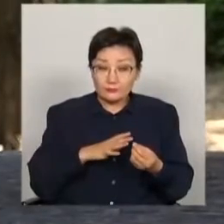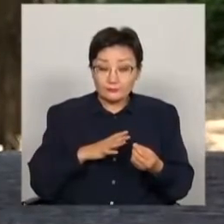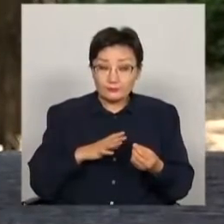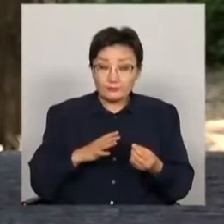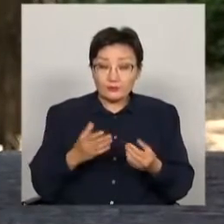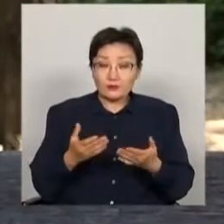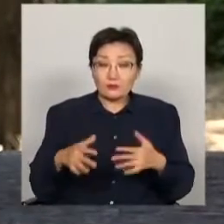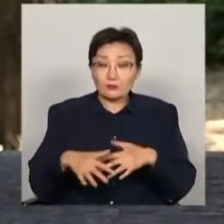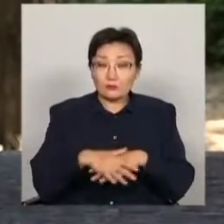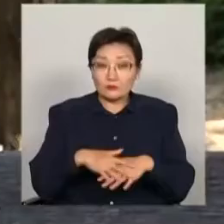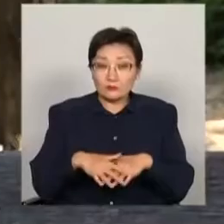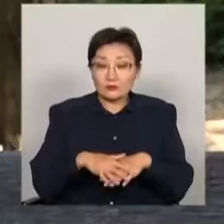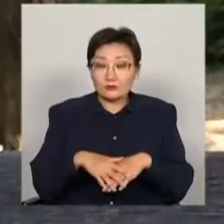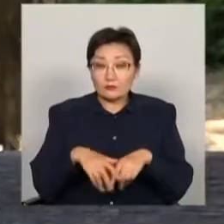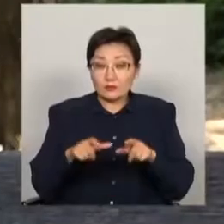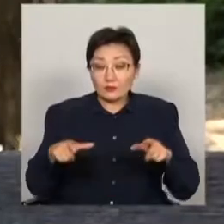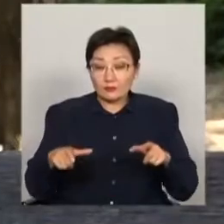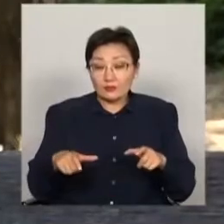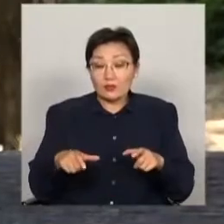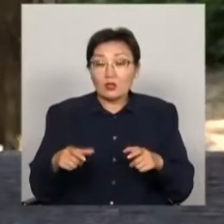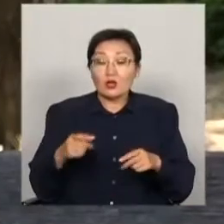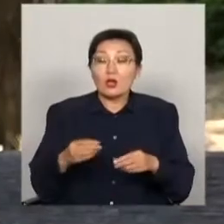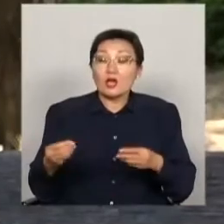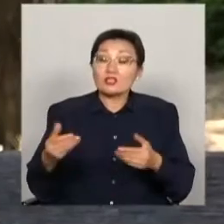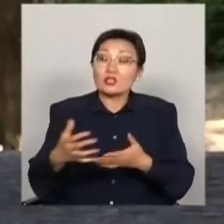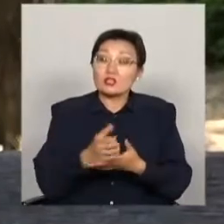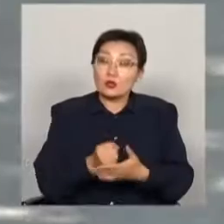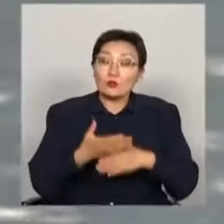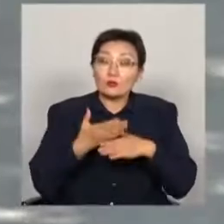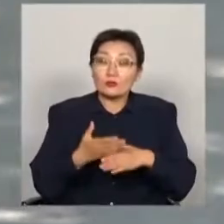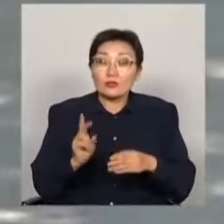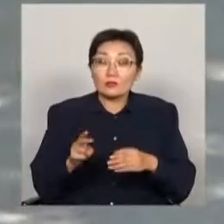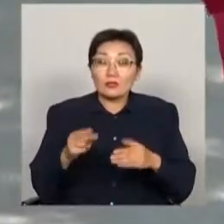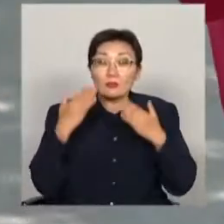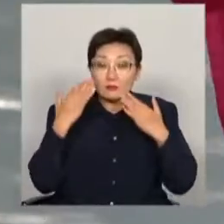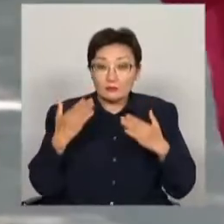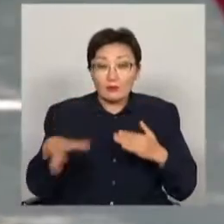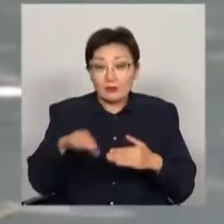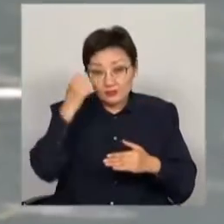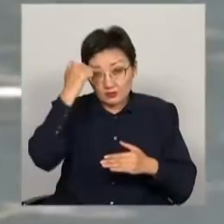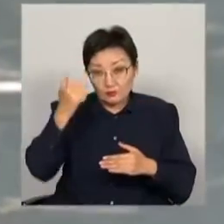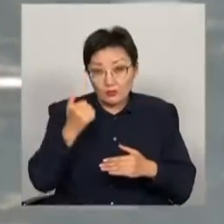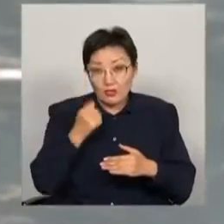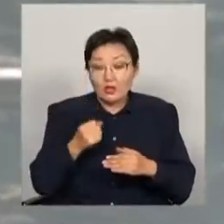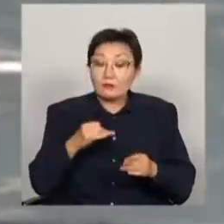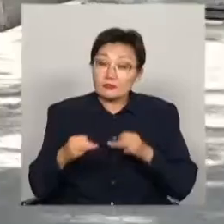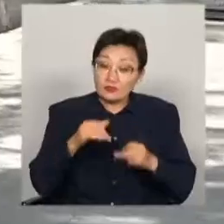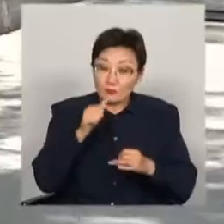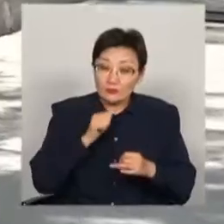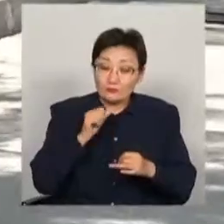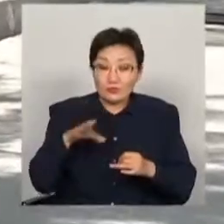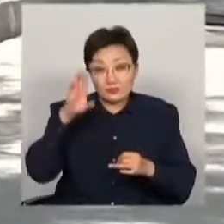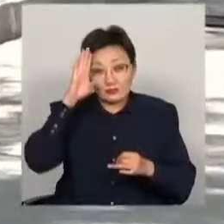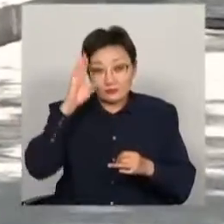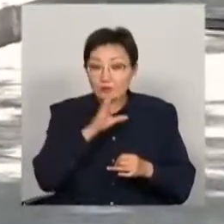Ол кісілерге, менен ол кісілердің кім екенін де білмеймін, бірақ үлкен алғысымды айтамын ол кісілерге. Балдырғанның бал тіліне қызығып, біраз әңгіме айттық. Жан